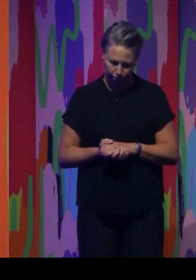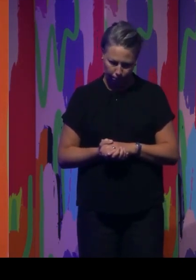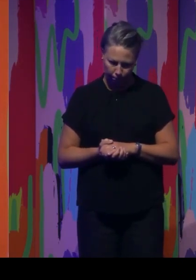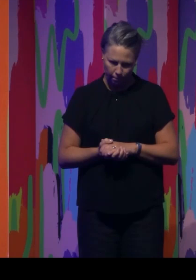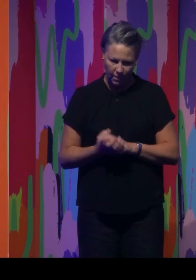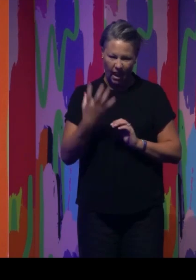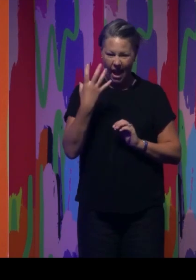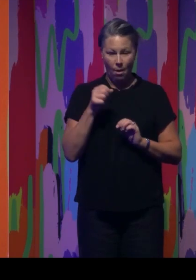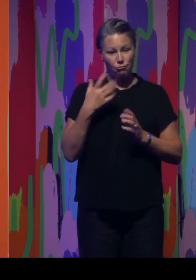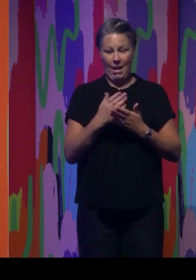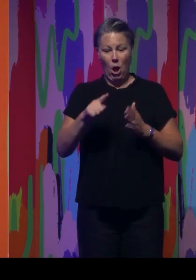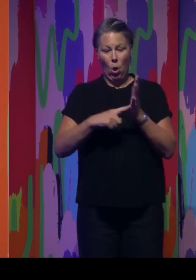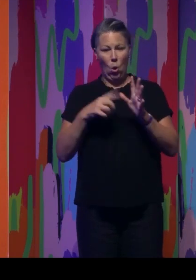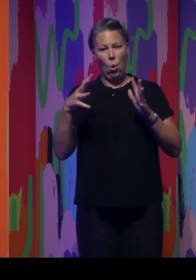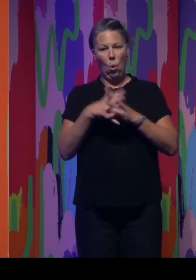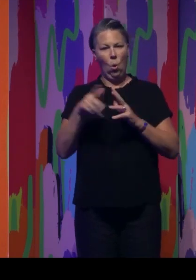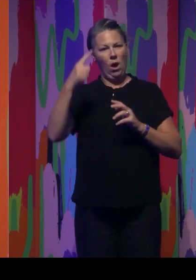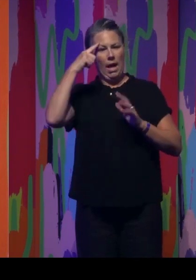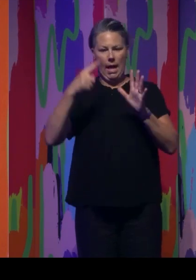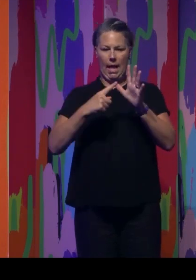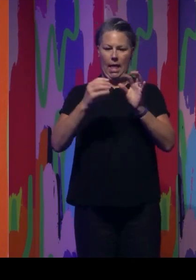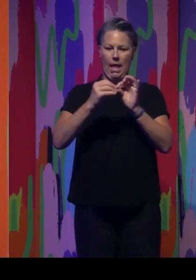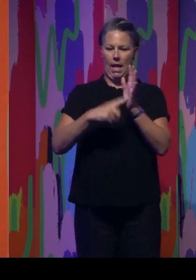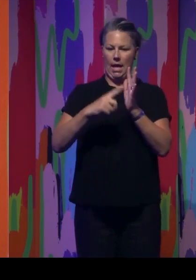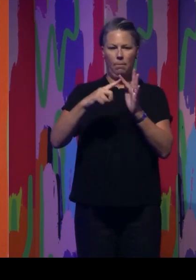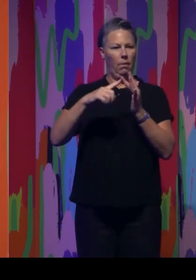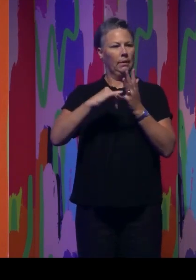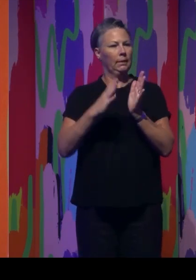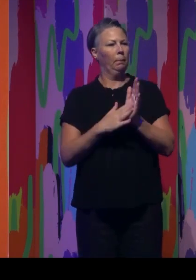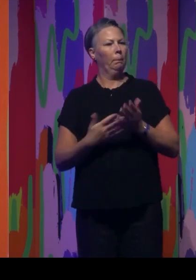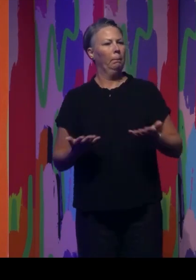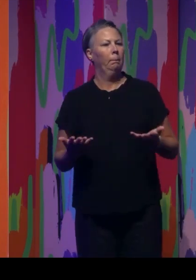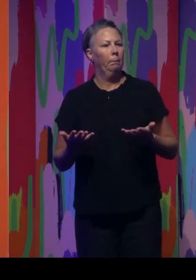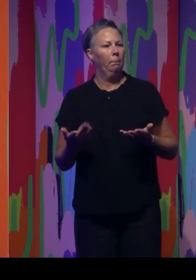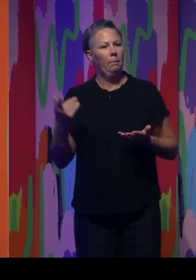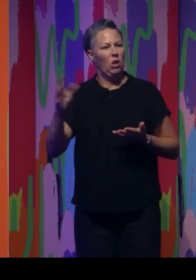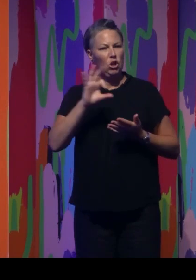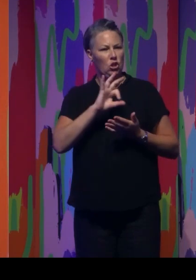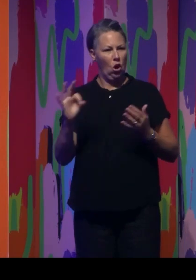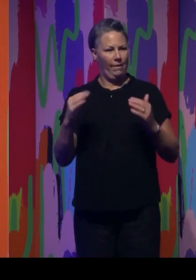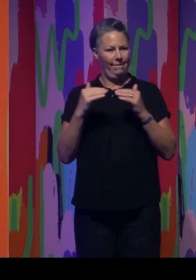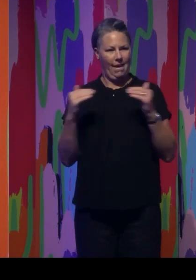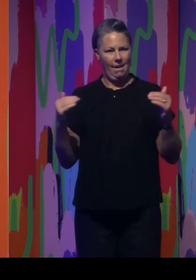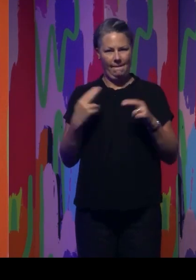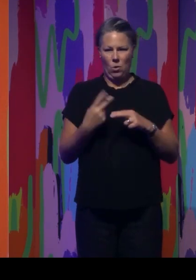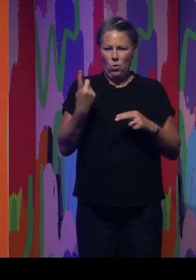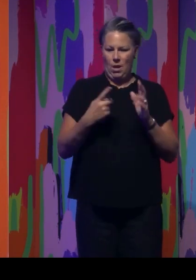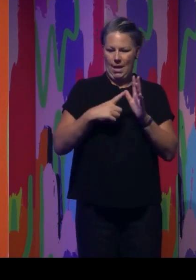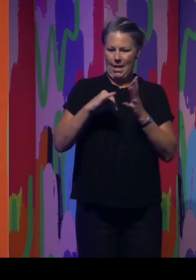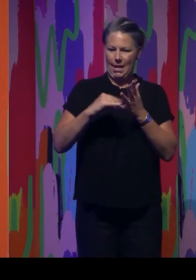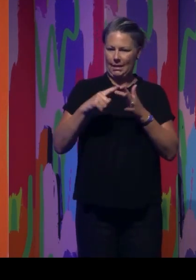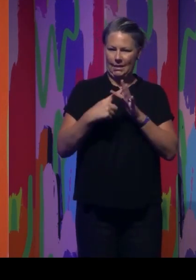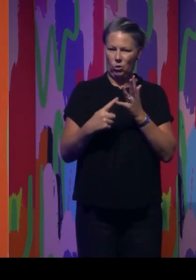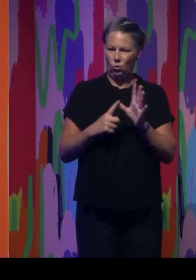ableism and which is not a fair judgment towards the male asexual people.